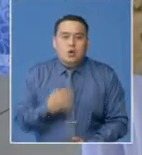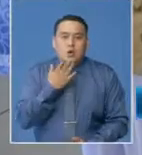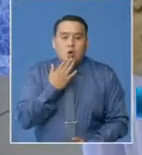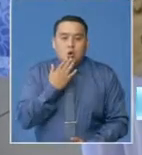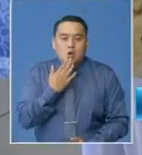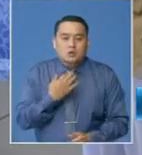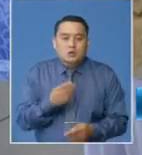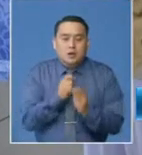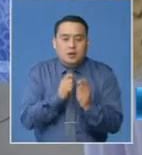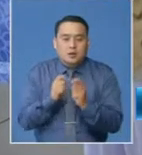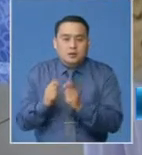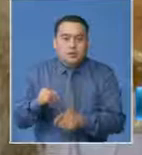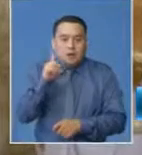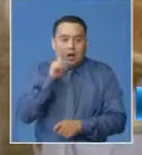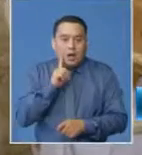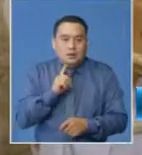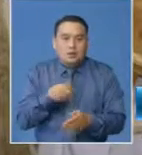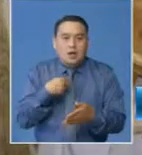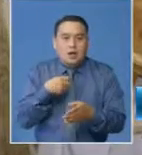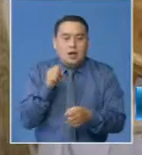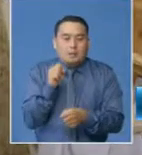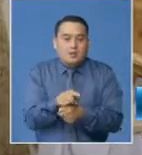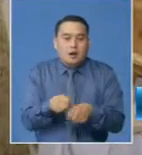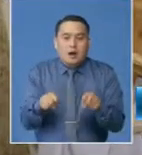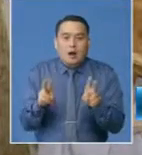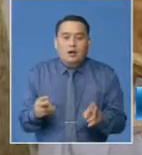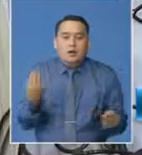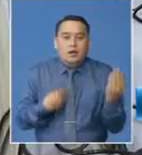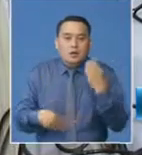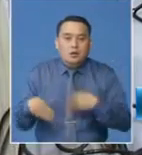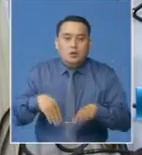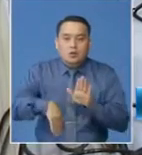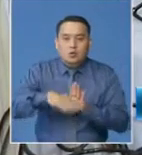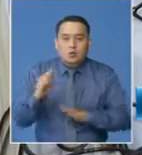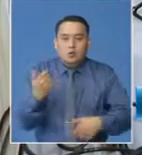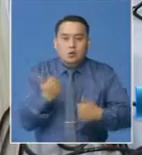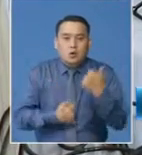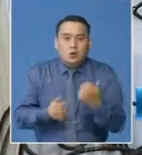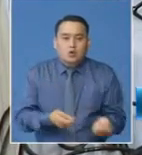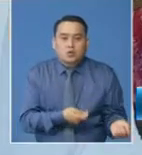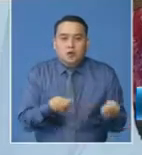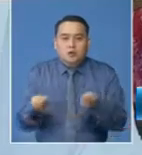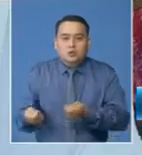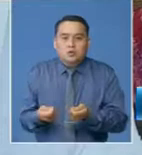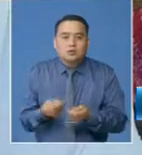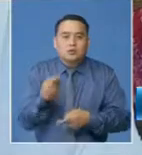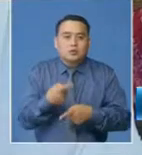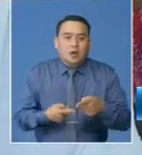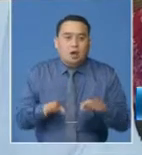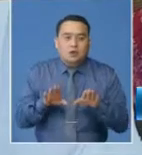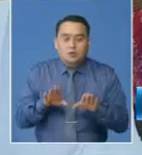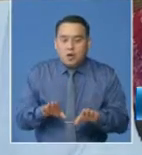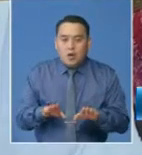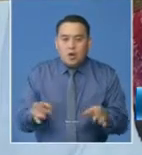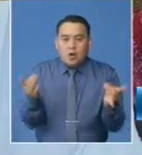үлгідегі кәдесилар, тәттілер мен тапсырыспен тігілген арнайы киімдер. Бұл үздік тауар 2017 байқауына жеткізілген өнімдердің бір ғана парасы. Мәдениет